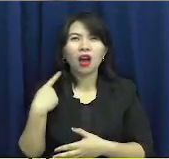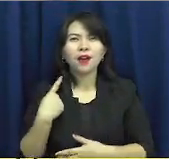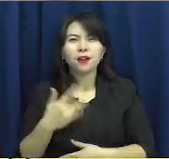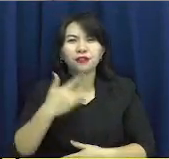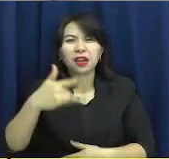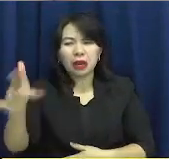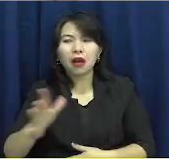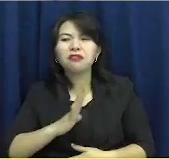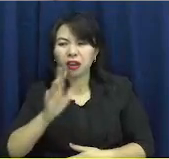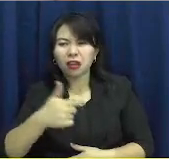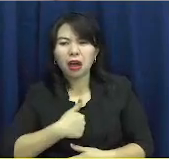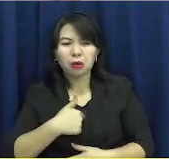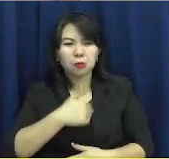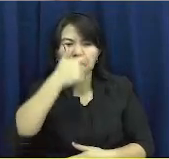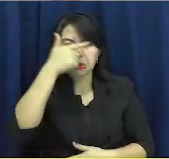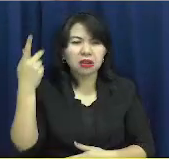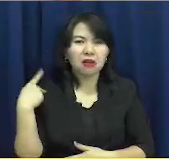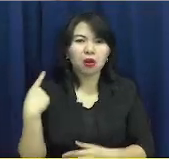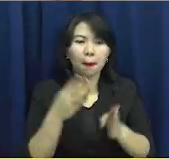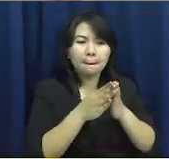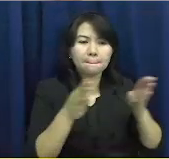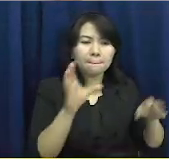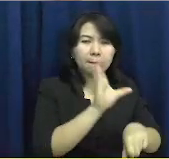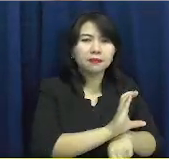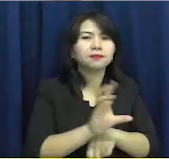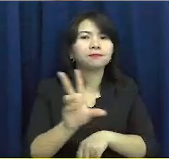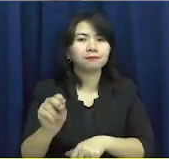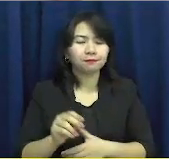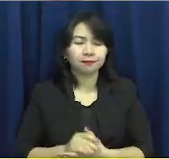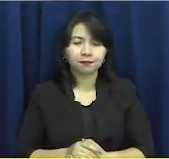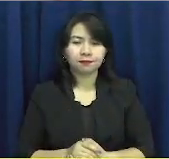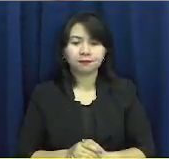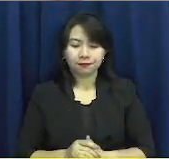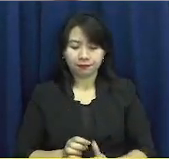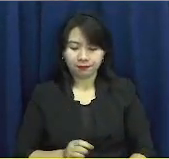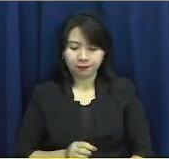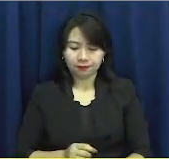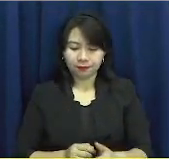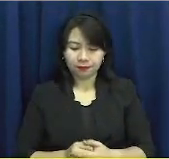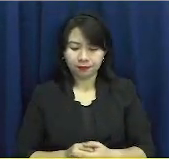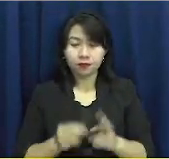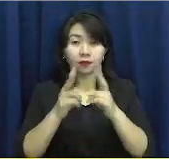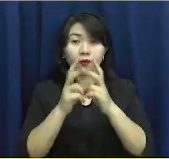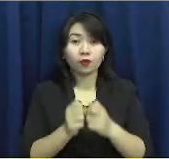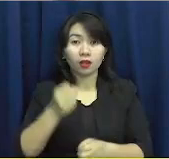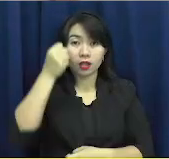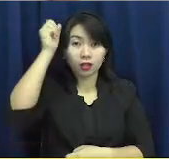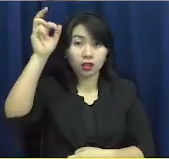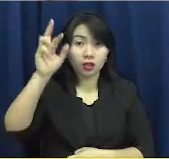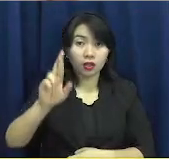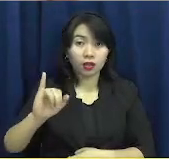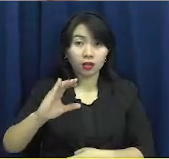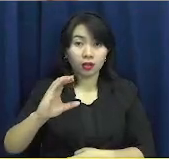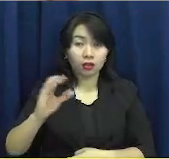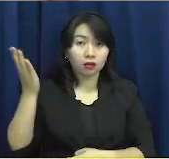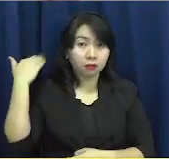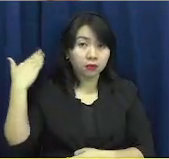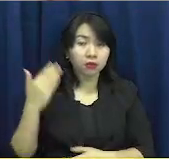sabi ko nga po noong mga nakaraan sa inyo, marami na talaga, even si Sir Rick Belmonte, narinig niyo po sa kanya nung